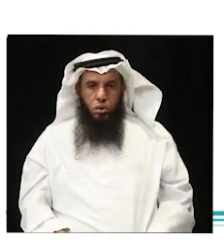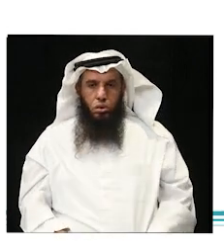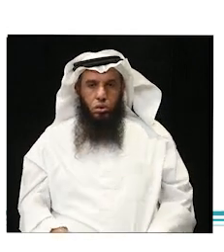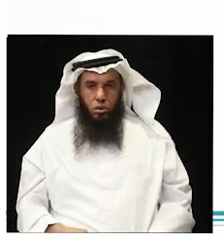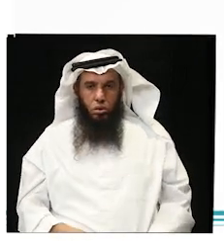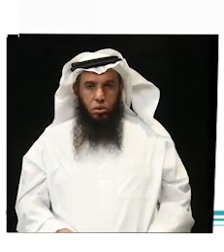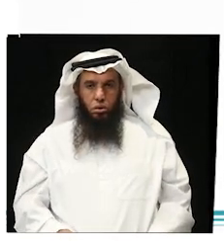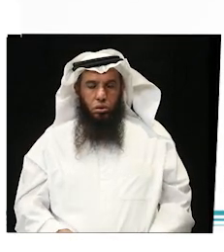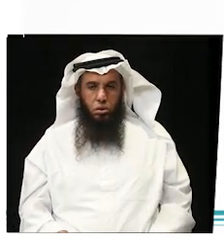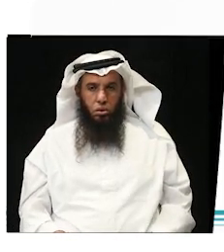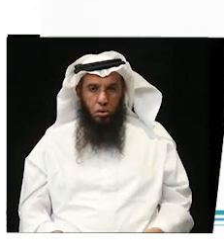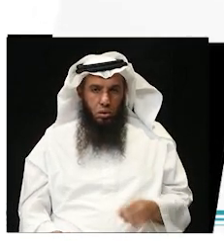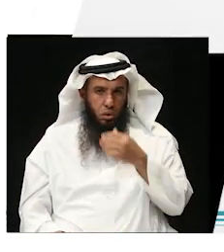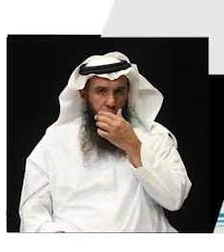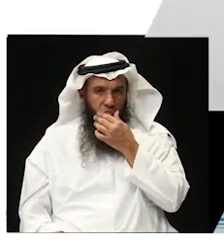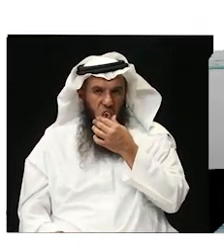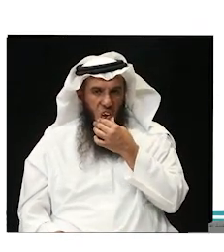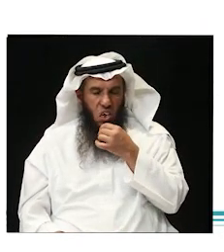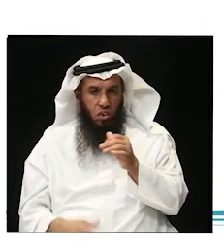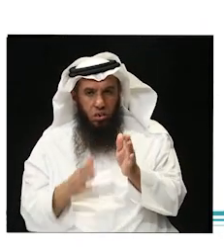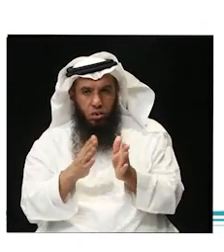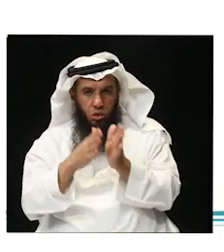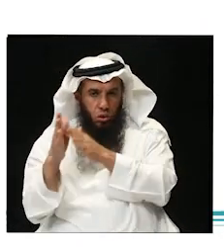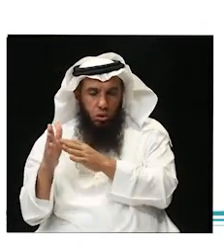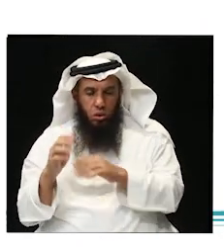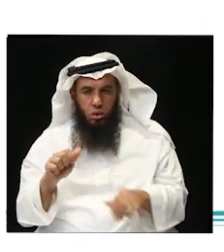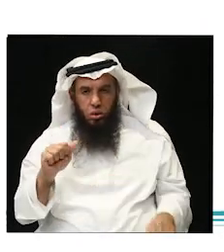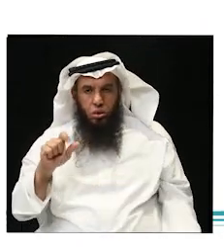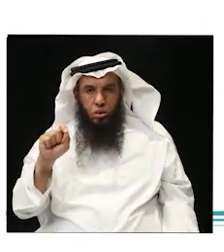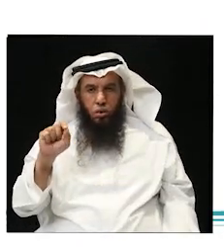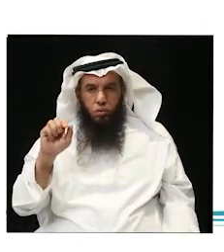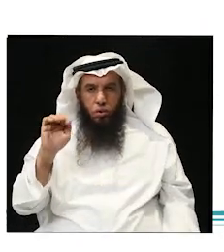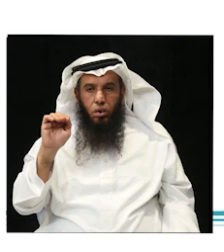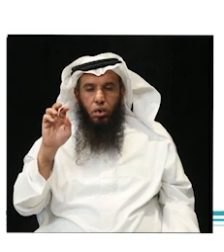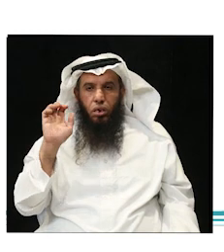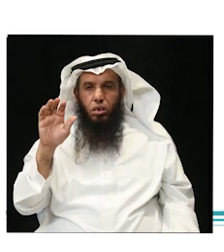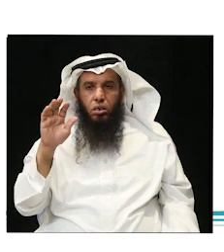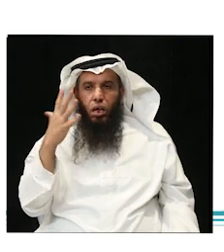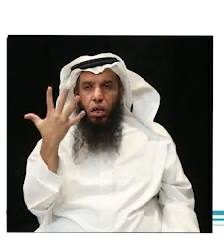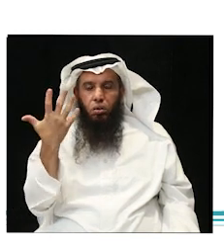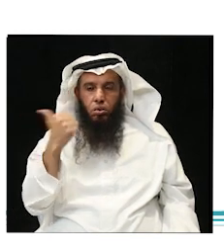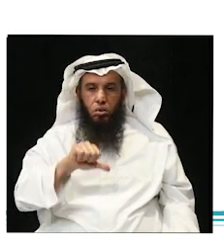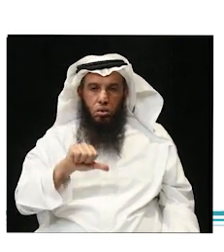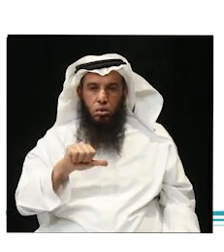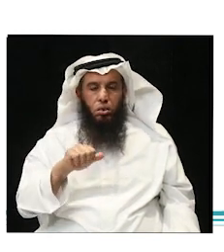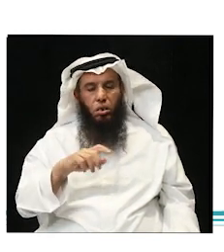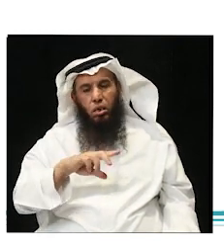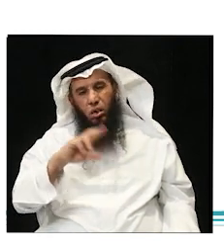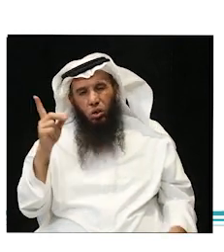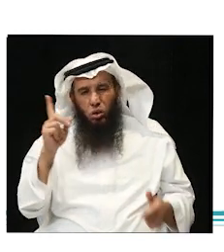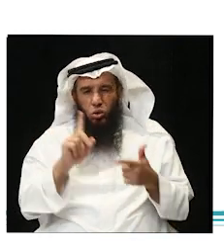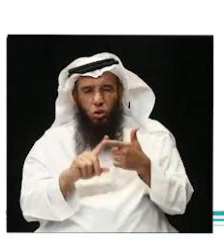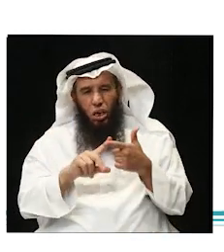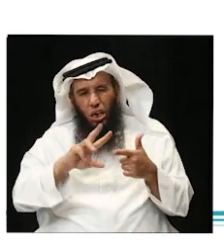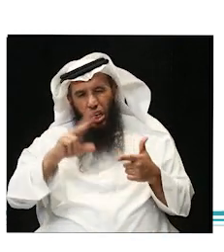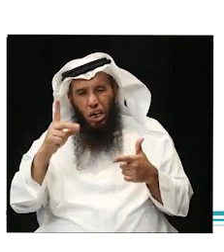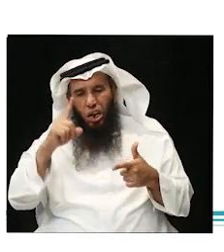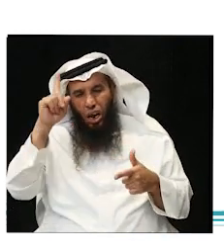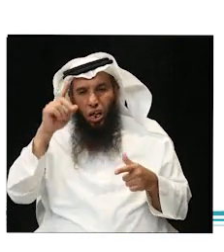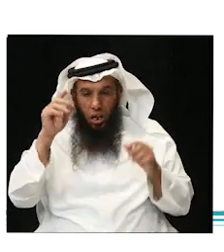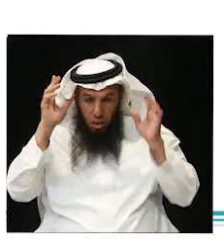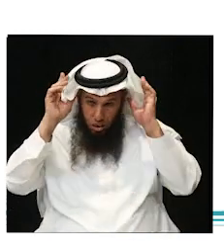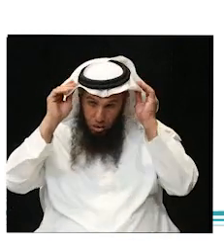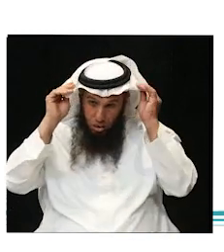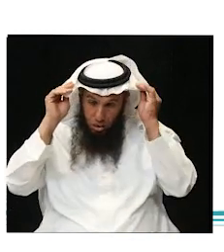شرك أكبر. التوكل على الأحياء الحاضرين من الحكام والأطباء ونحوهم فيما يقدروا هنا،